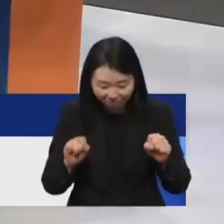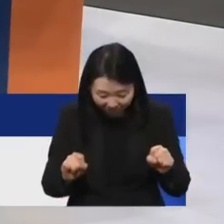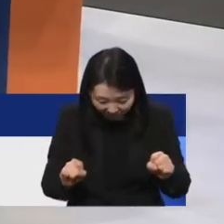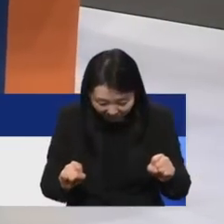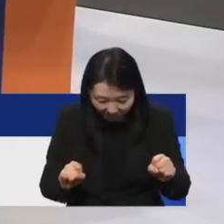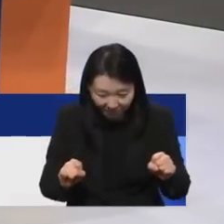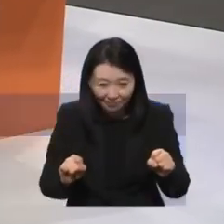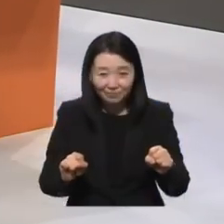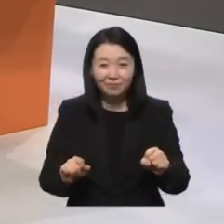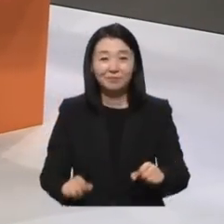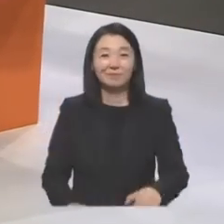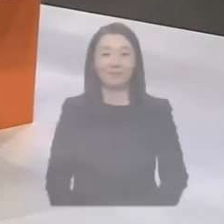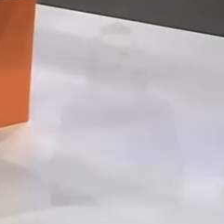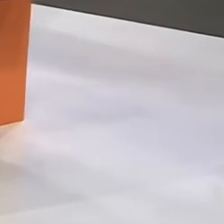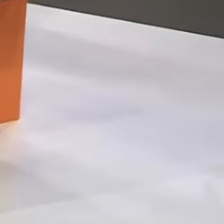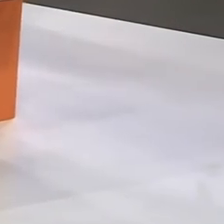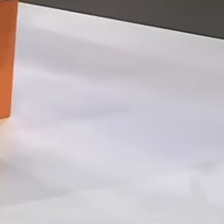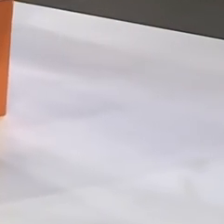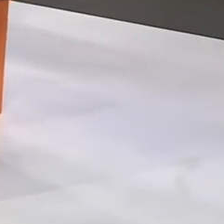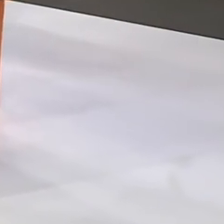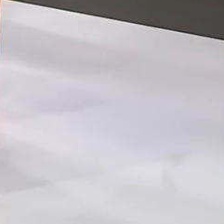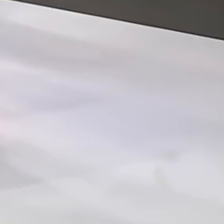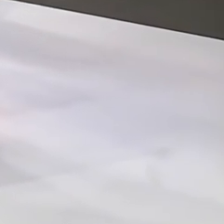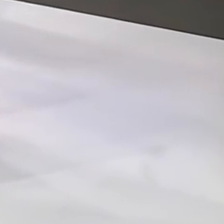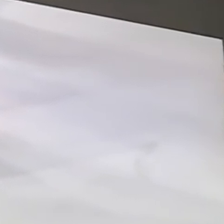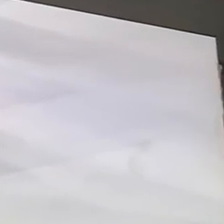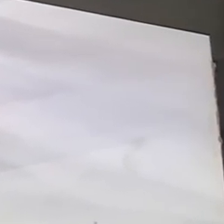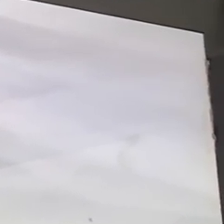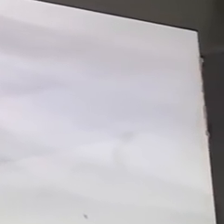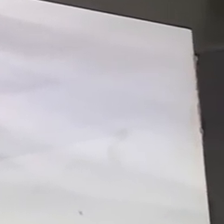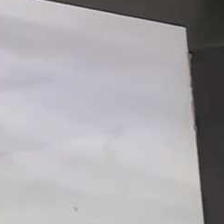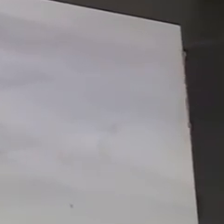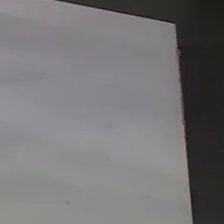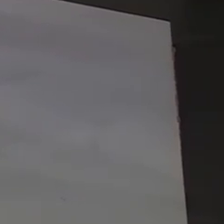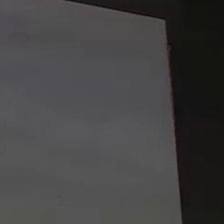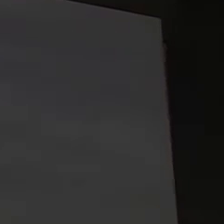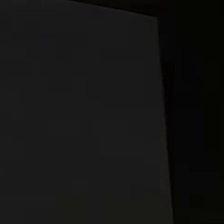유채커랑도 좀 마감 얘기를 좀 하고 싶은데. 아, 마감? 네. 그건 뉴스 근데 보...